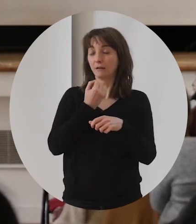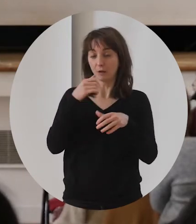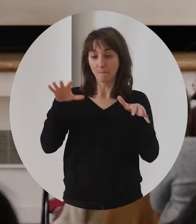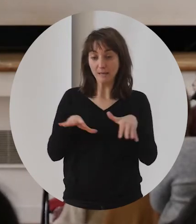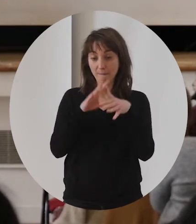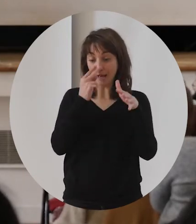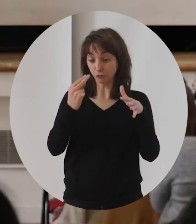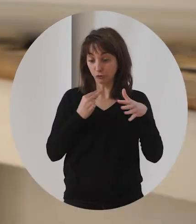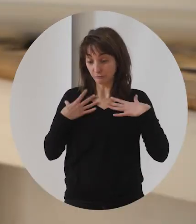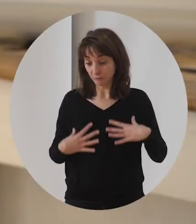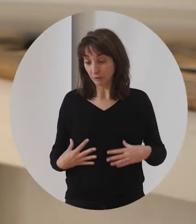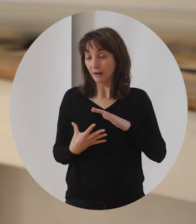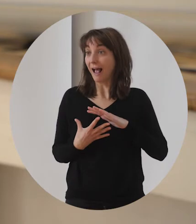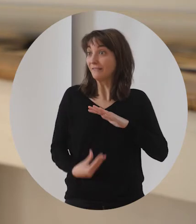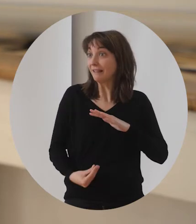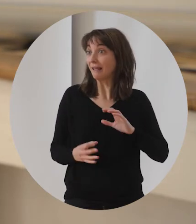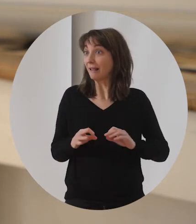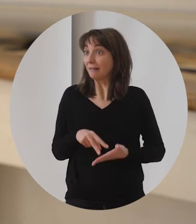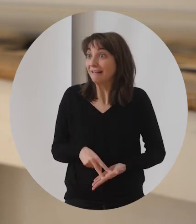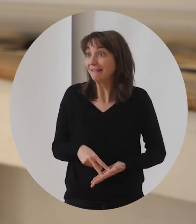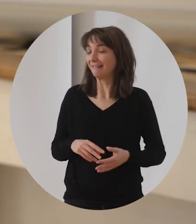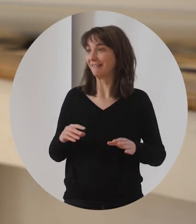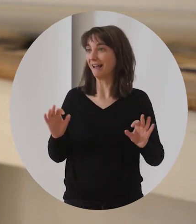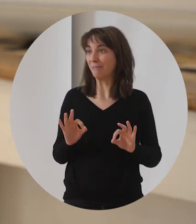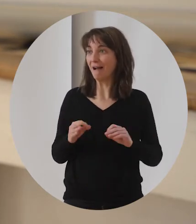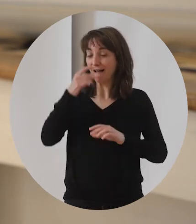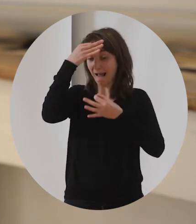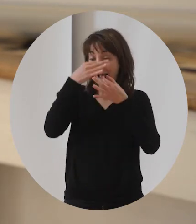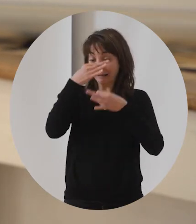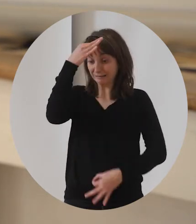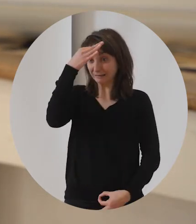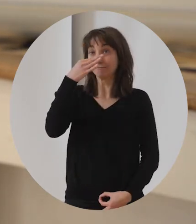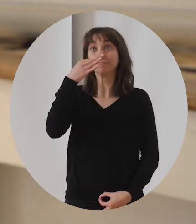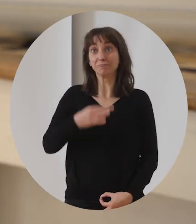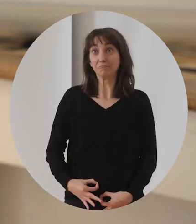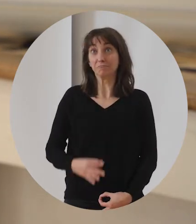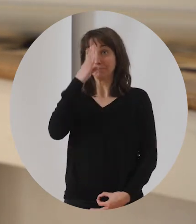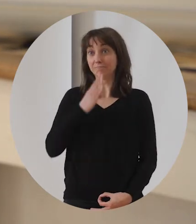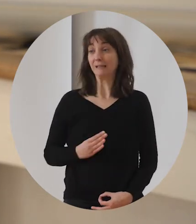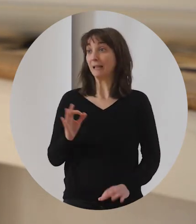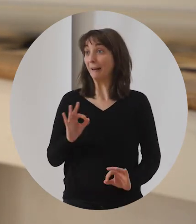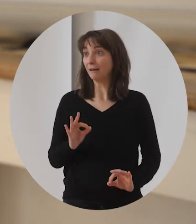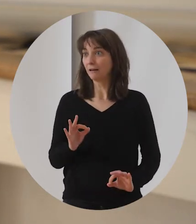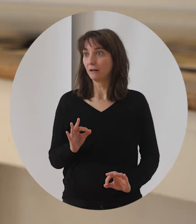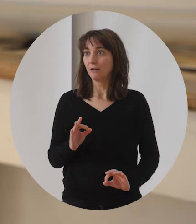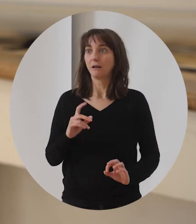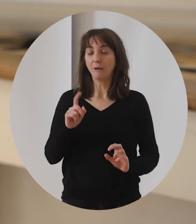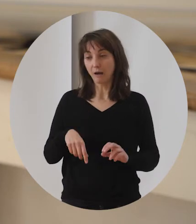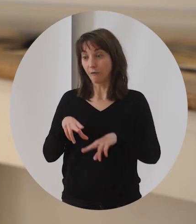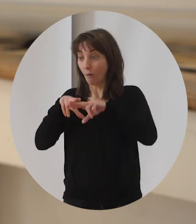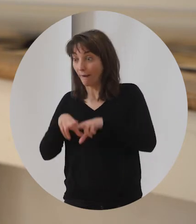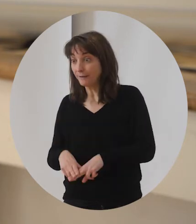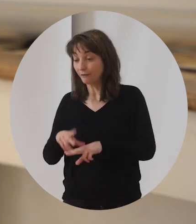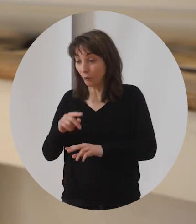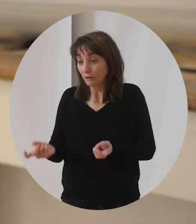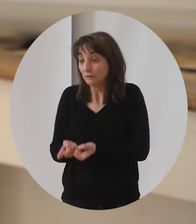représentation de la force de gravité, ils n'ont pas la représentation de l'axe. Et alors, on va travailler sur ce qui reste de la proprioception,